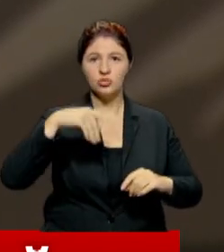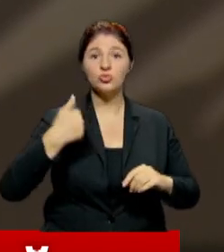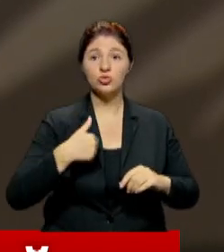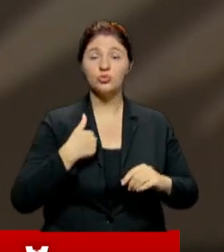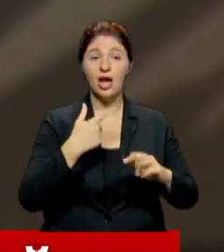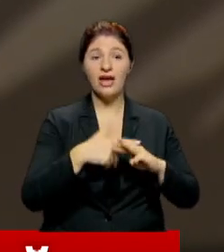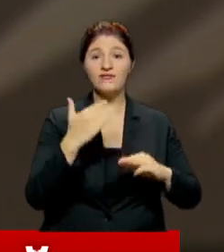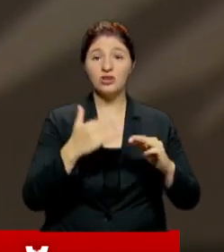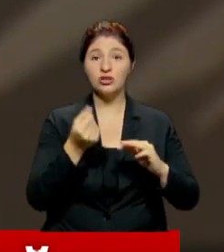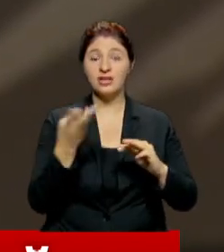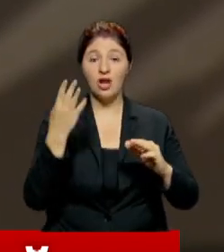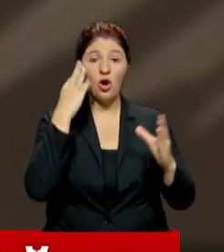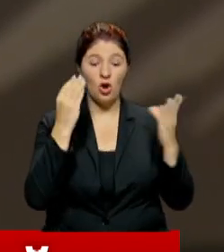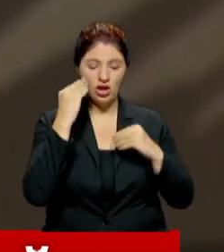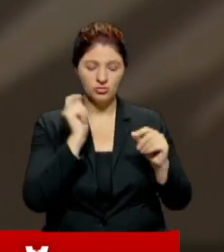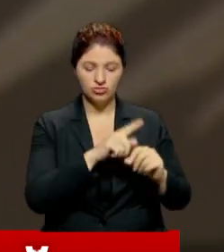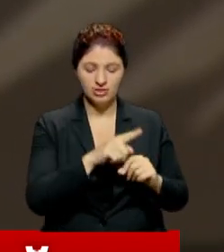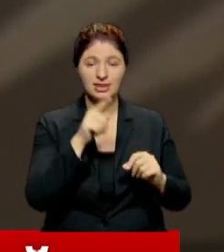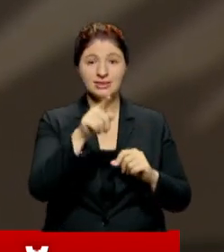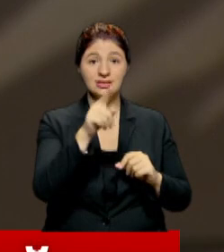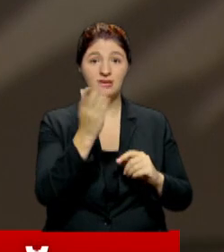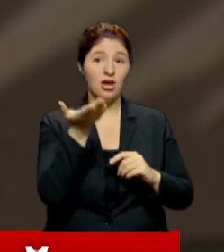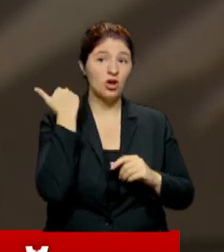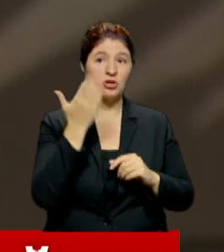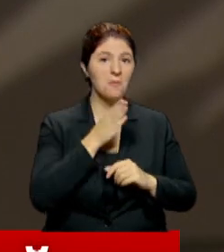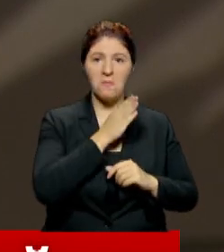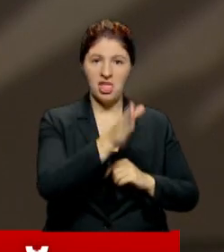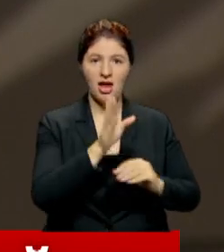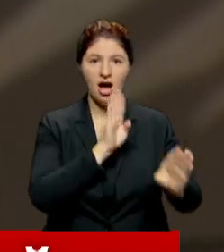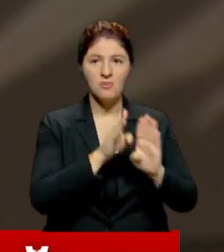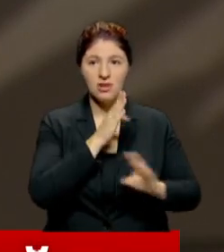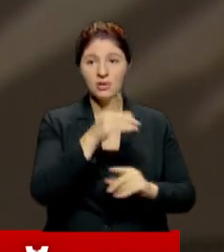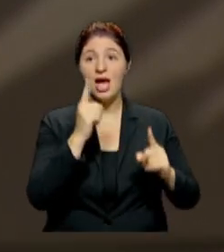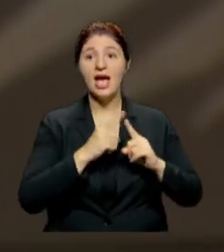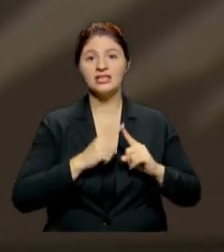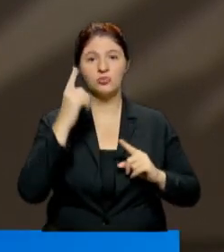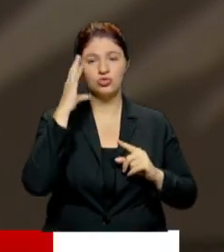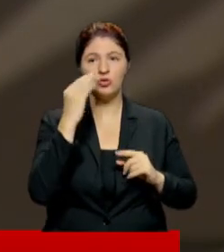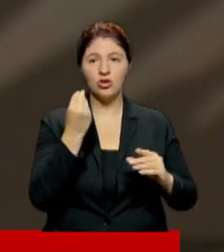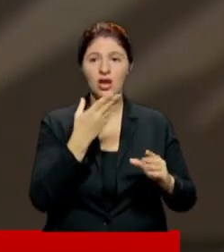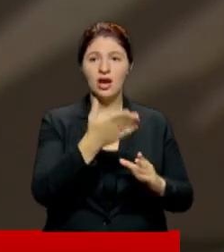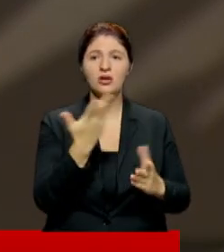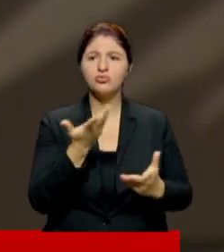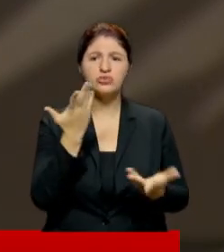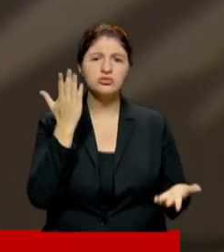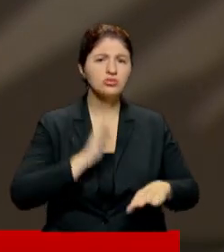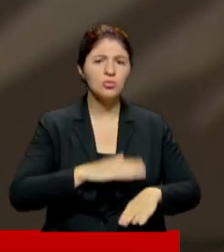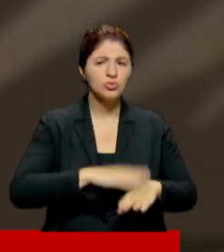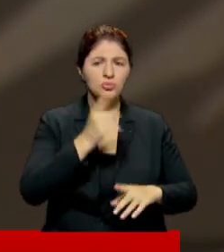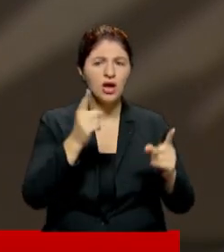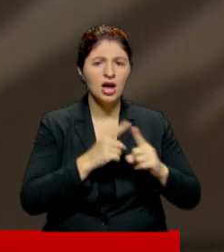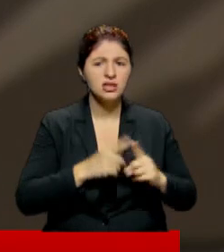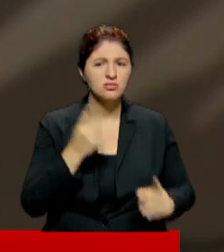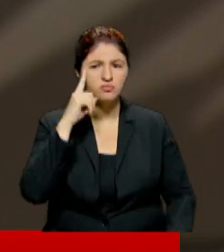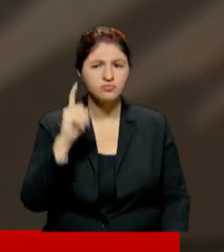enflasyon verilerini öğreneceğiz sizde daha önce gitmişsiniz bir hesap uzmanı olarak aslında ya Bu nasıl yapılıyor bu